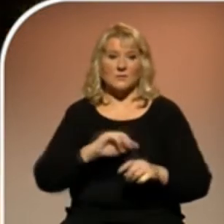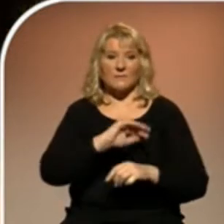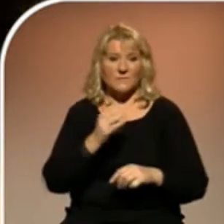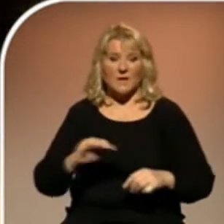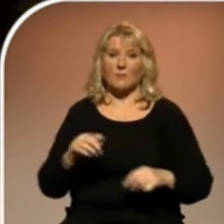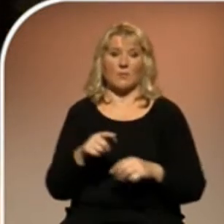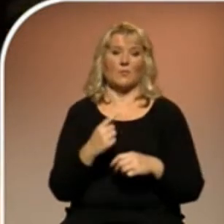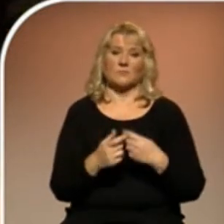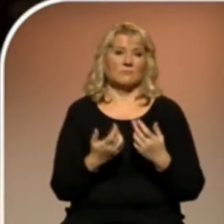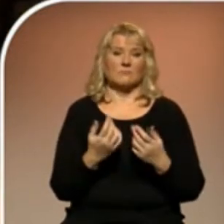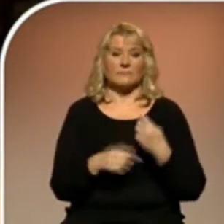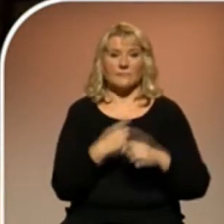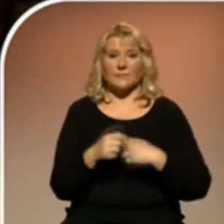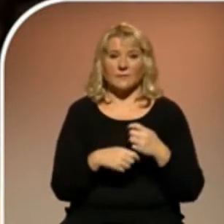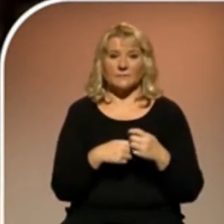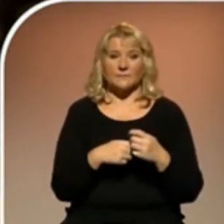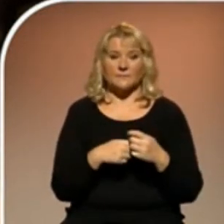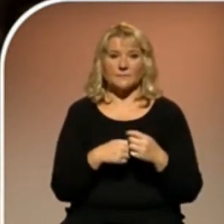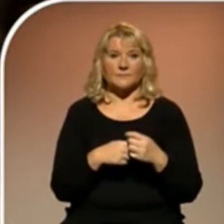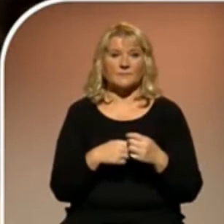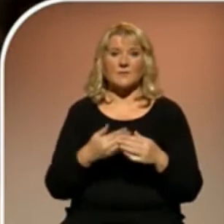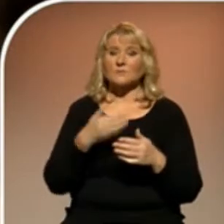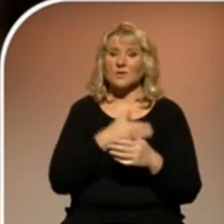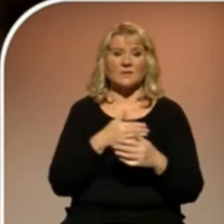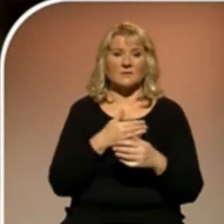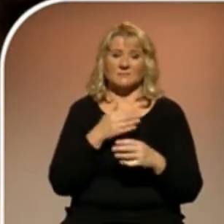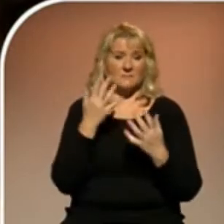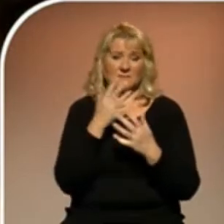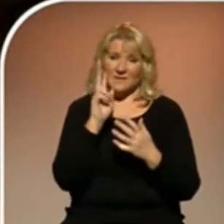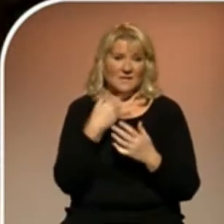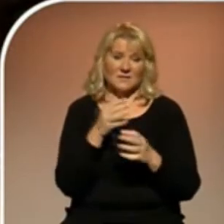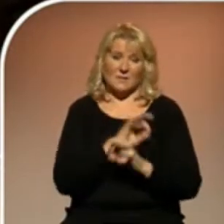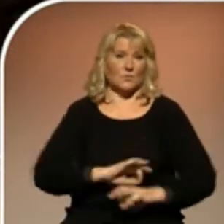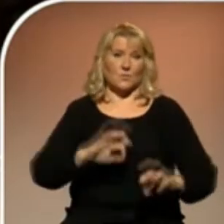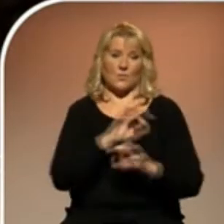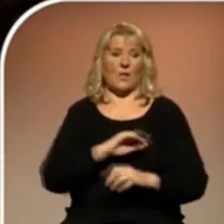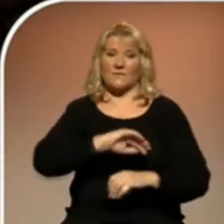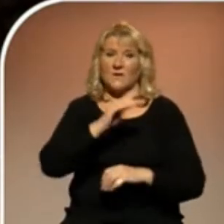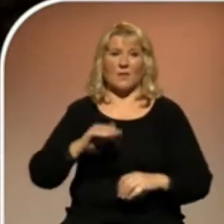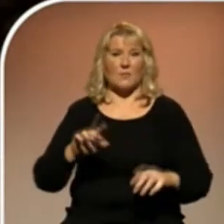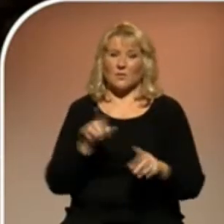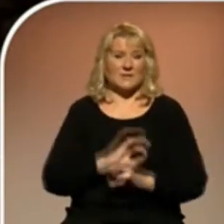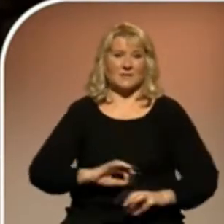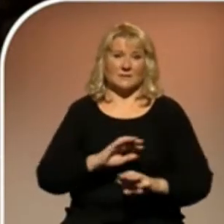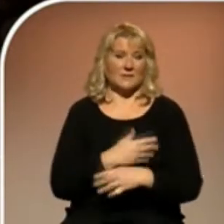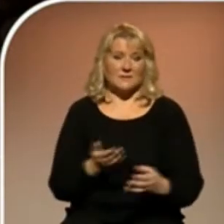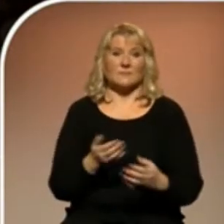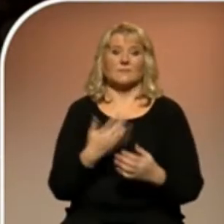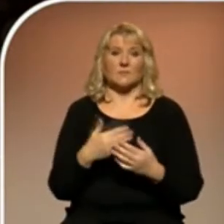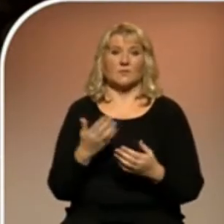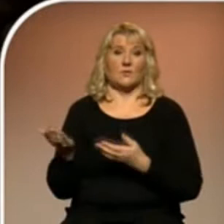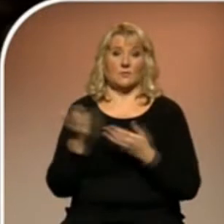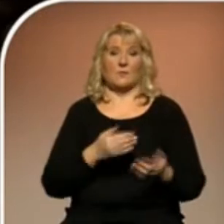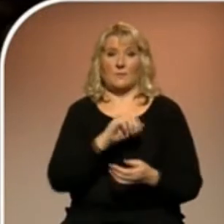Takže s velbloudy, nevěděla jsem o velbloudech vůbec nic, začínala jsem úplně od začátku, takže začínalo to tím, že když jsem si